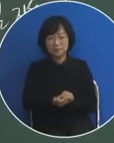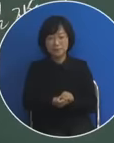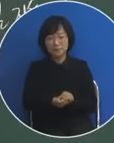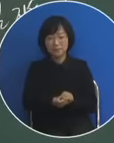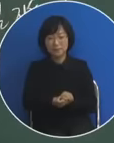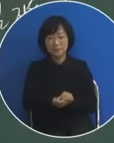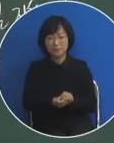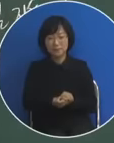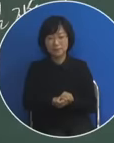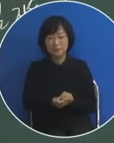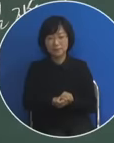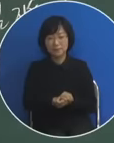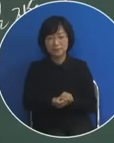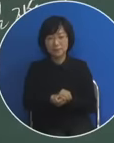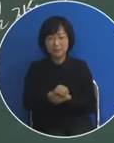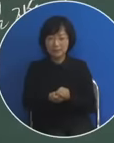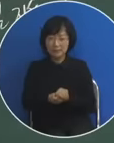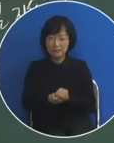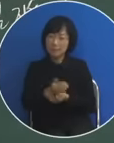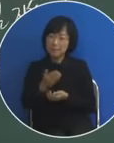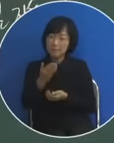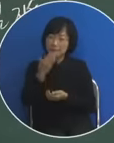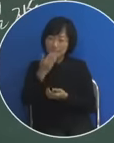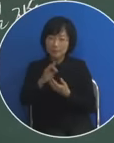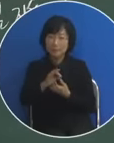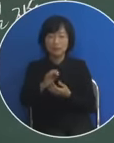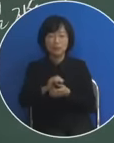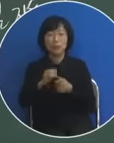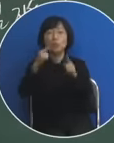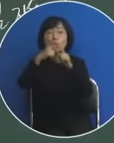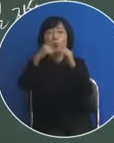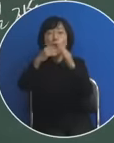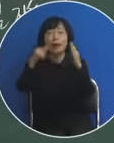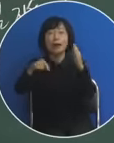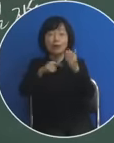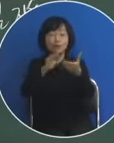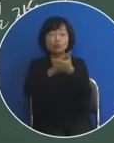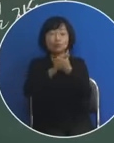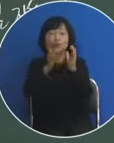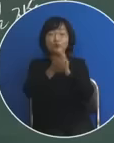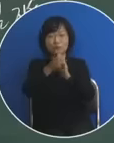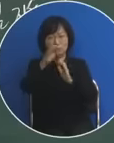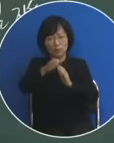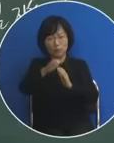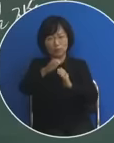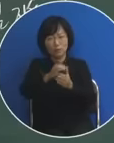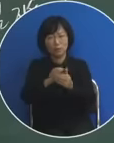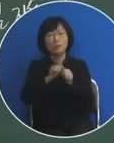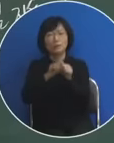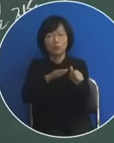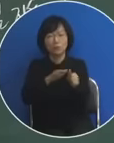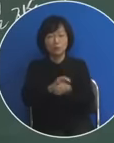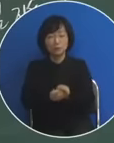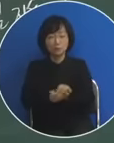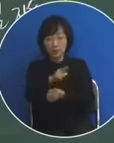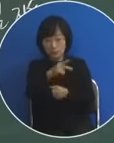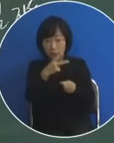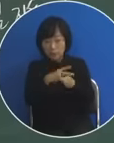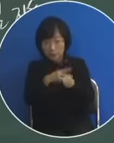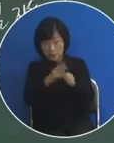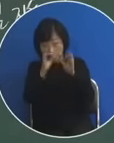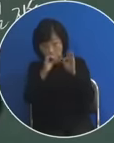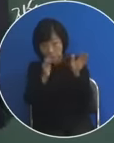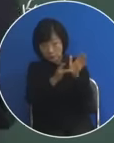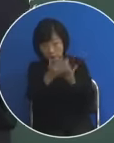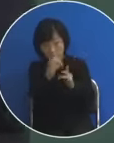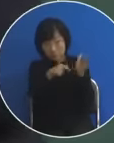여러분 방송 듣고 있는 분들이 교회 안에 성경이 있으면 글을 보내시고요. 믿는 사람에게 믿게 됩니다. No matter how low class you may think it is, those who are listening to